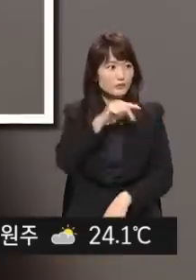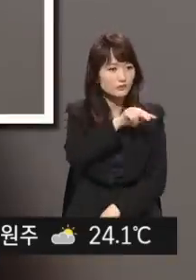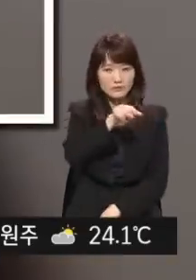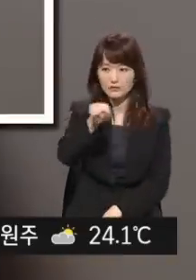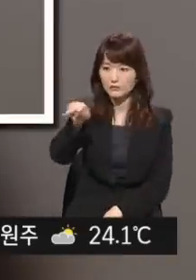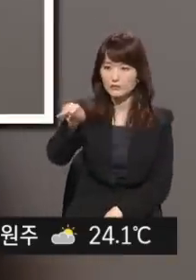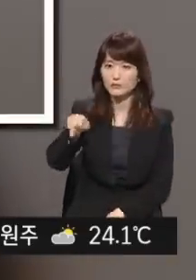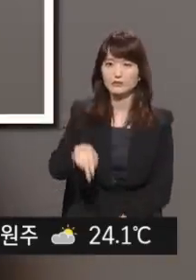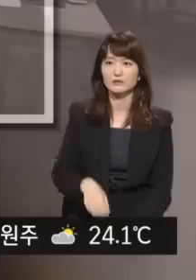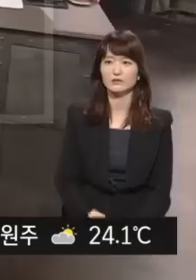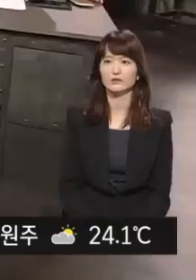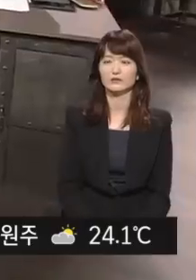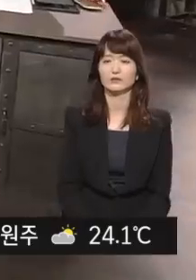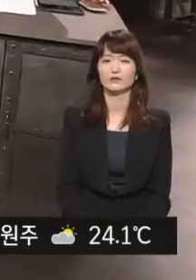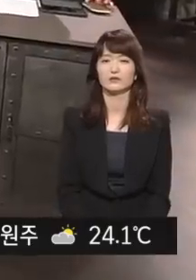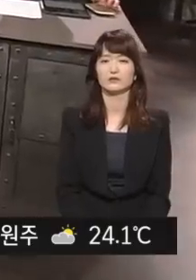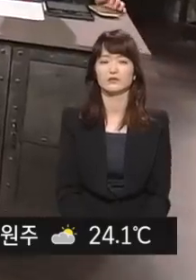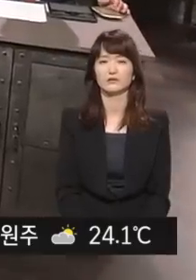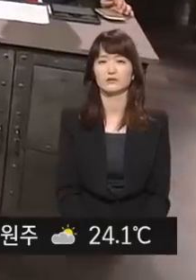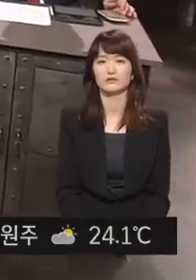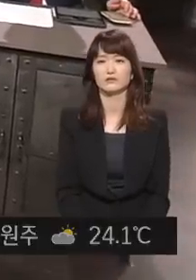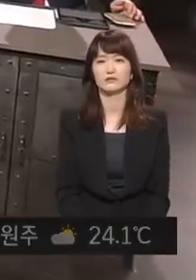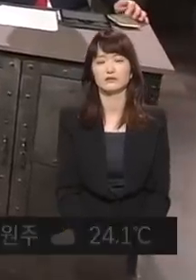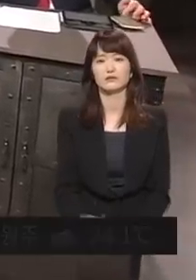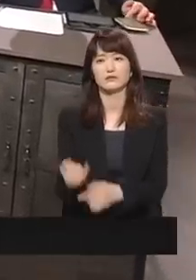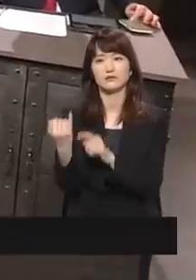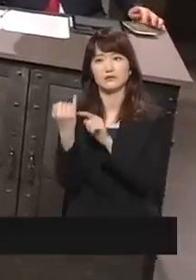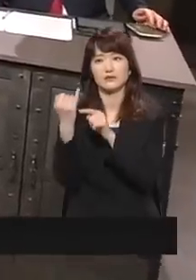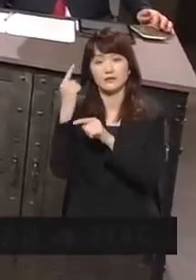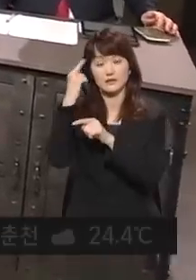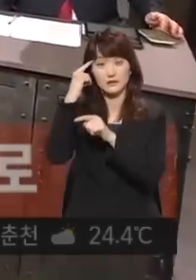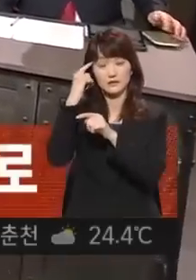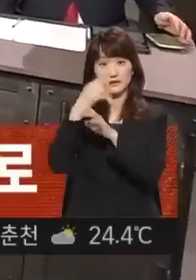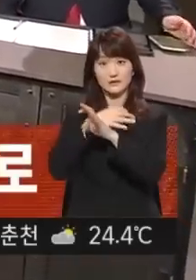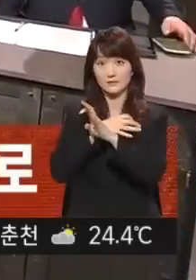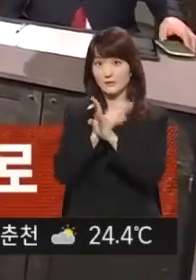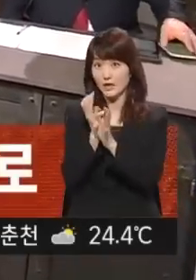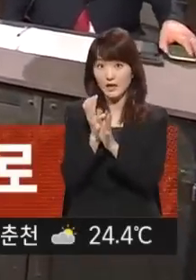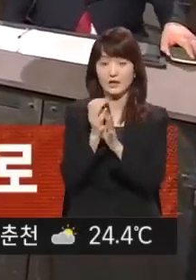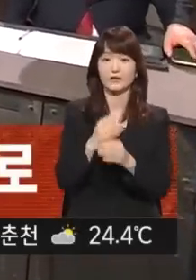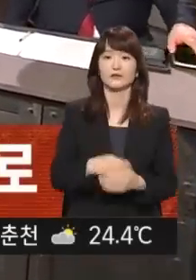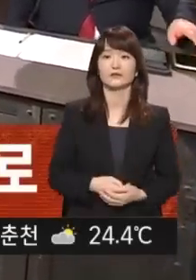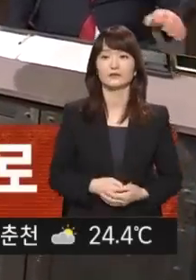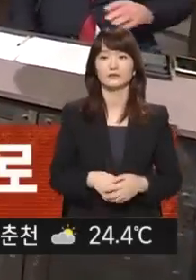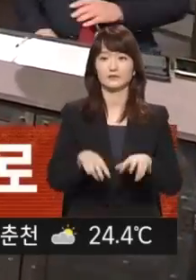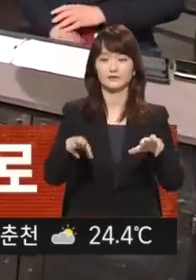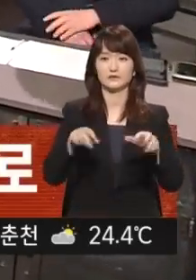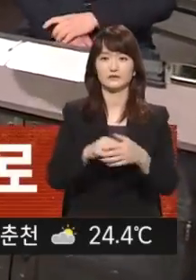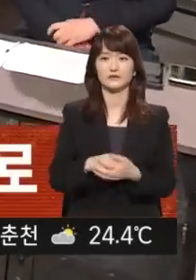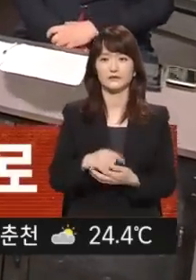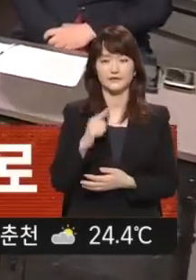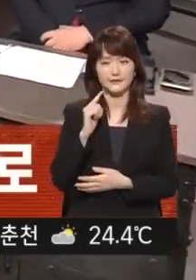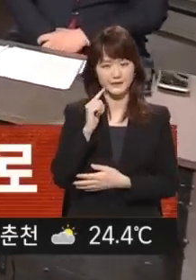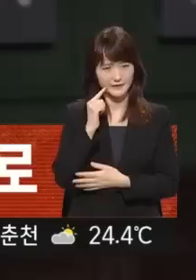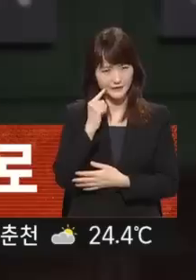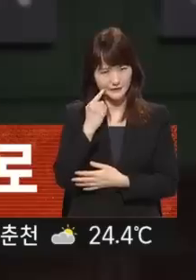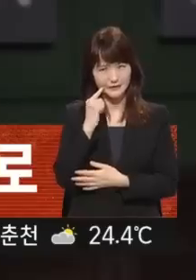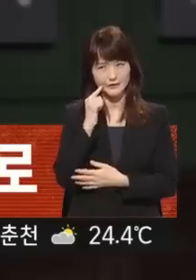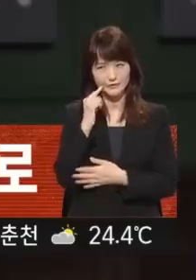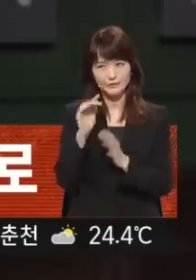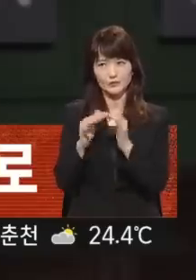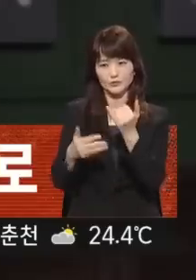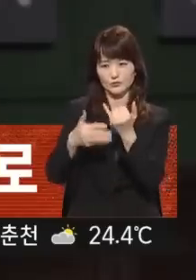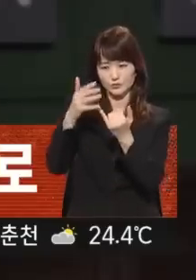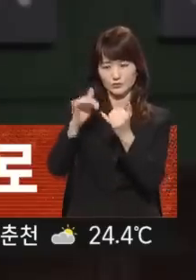거예요 아 그래도 저분은 정신을 차리셨네요네 맞습니다 현재 뷰티 유튜버로 활동하고 있는 조유진